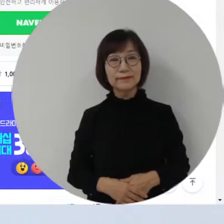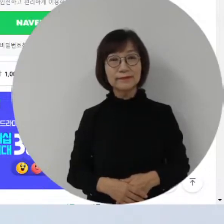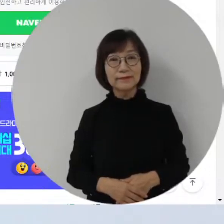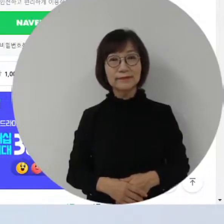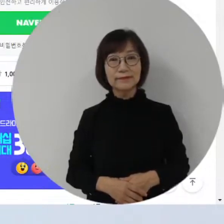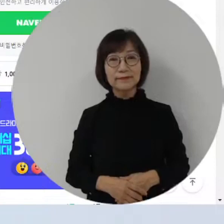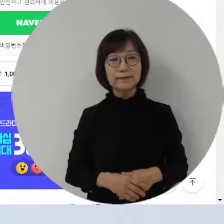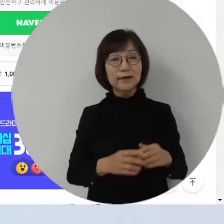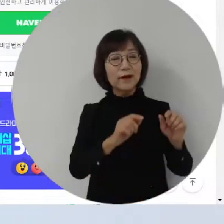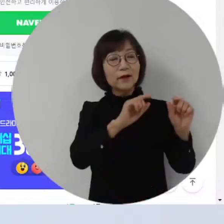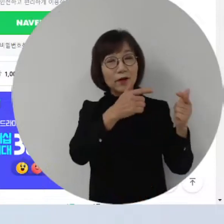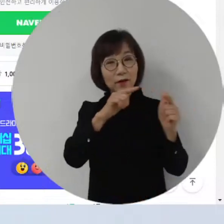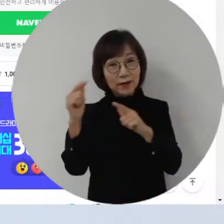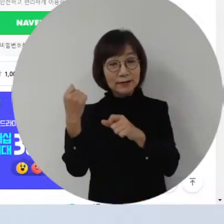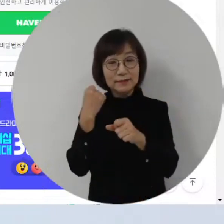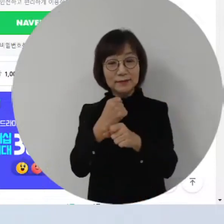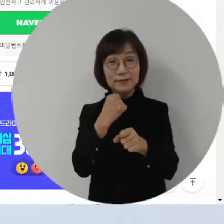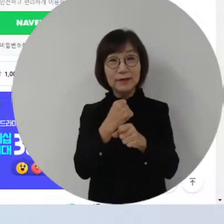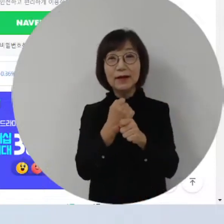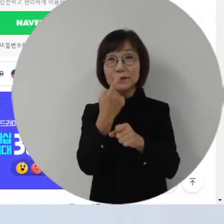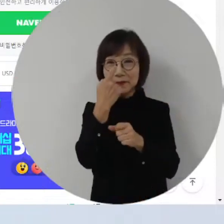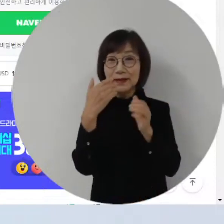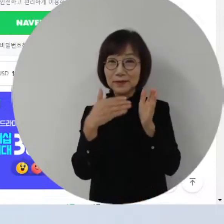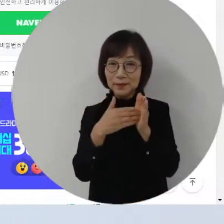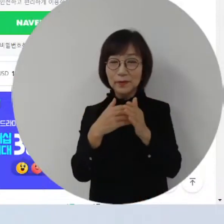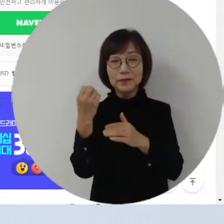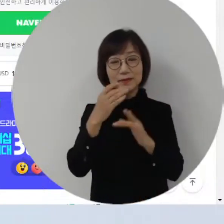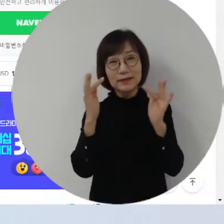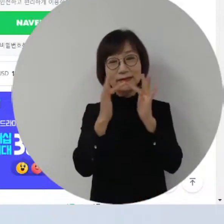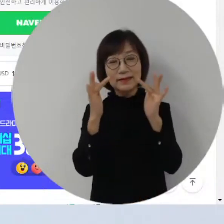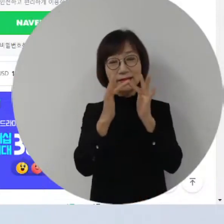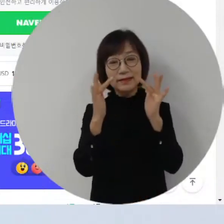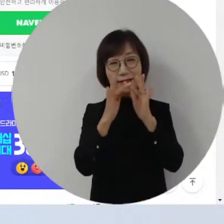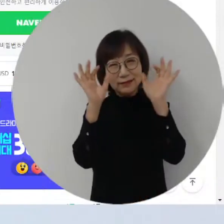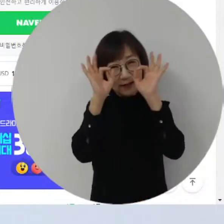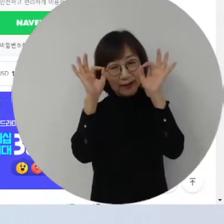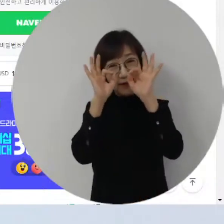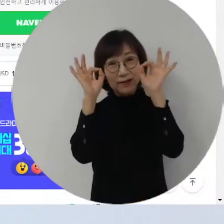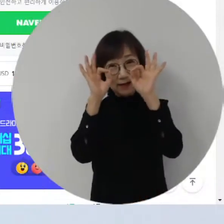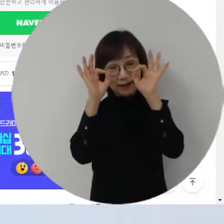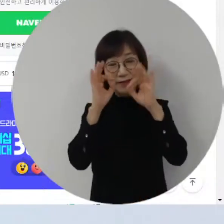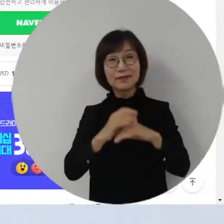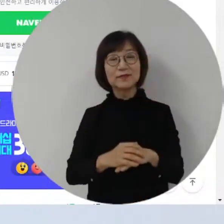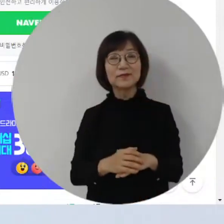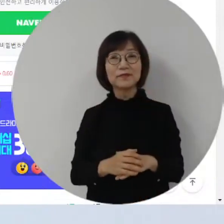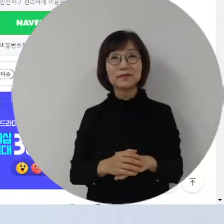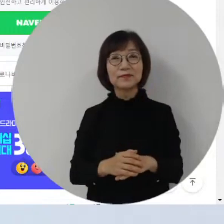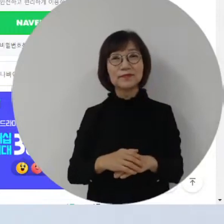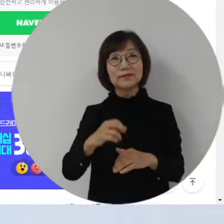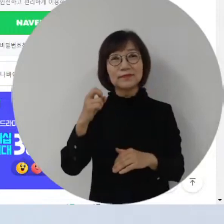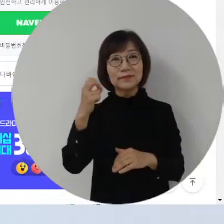내가 검색했던 그 기록을 삭제하는 방법을 한번 알려드리려고 합니다.